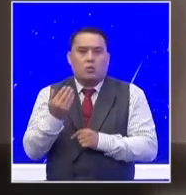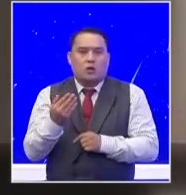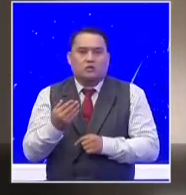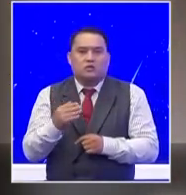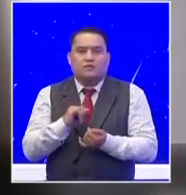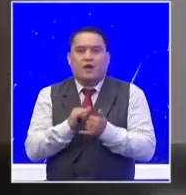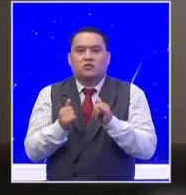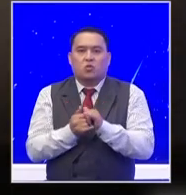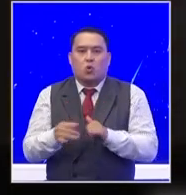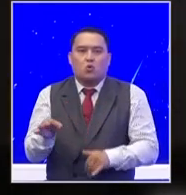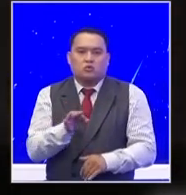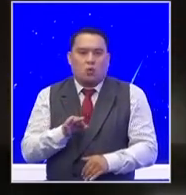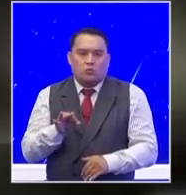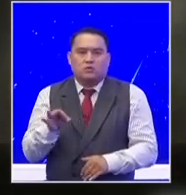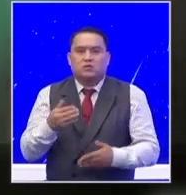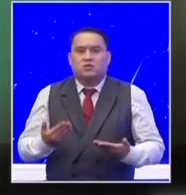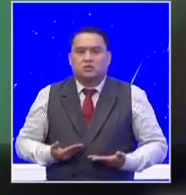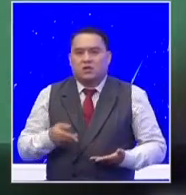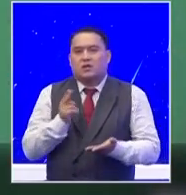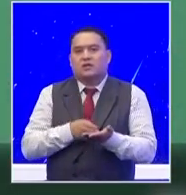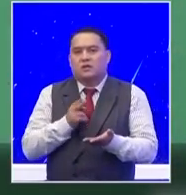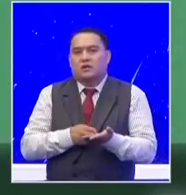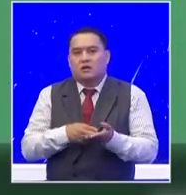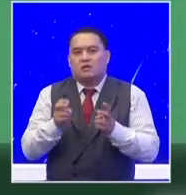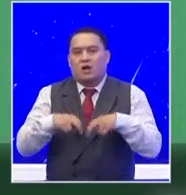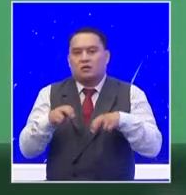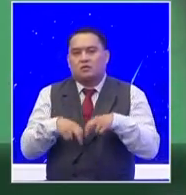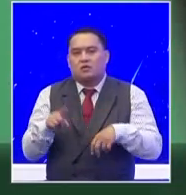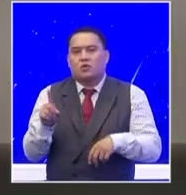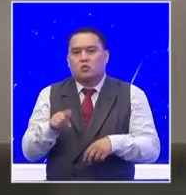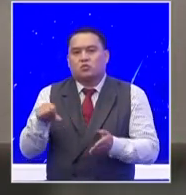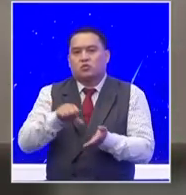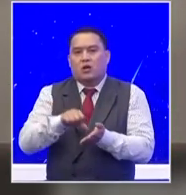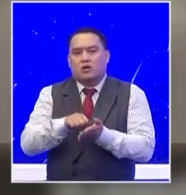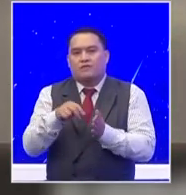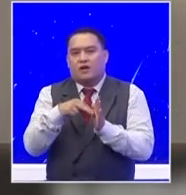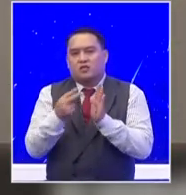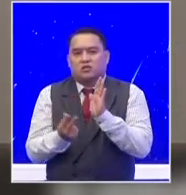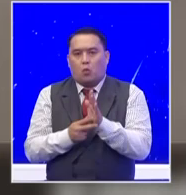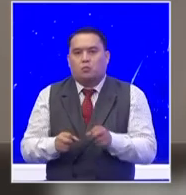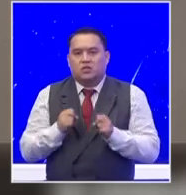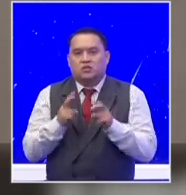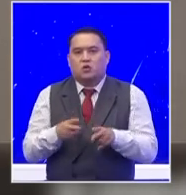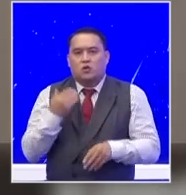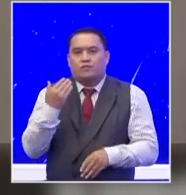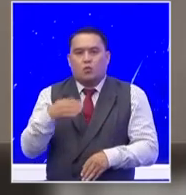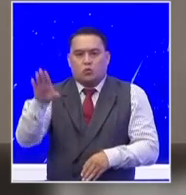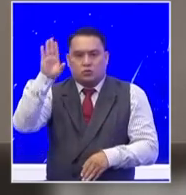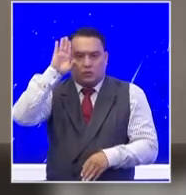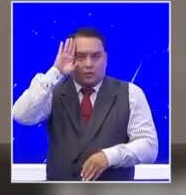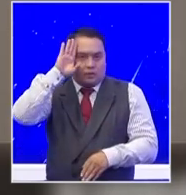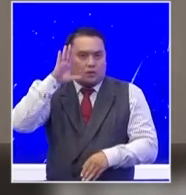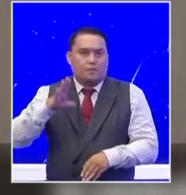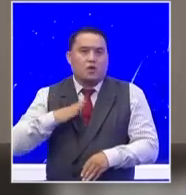Подозреваемым оказался житель ВКО. На данном этапе расследования доказана причастность задержанного к 18 преступным эпизодам. Мужчина ранее